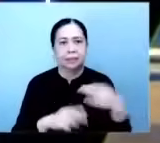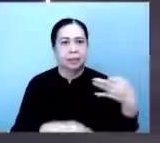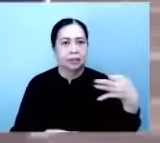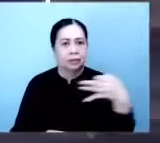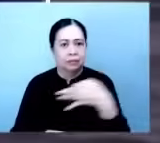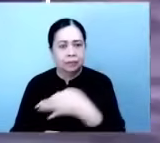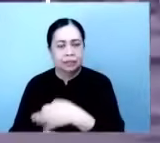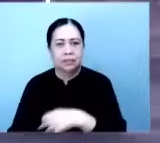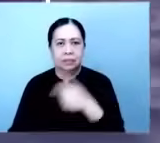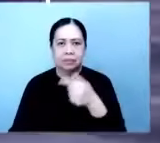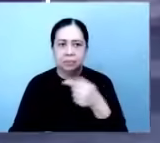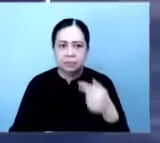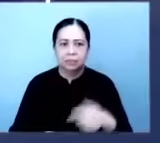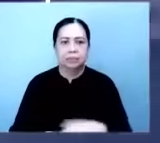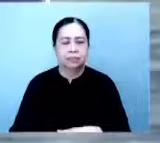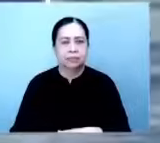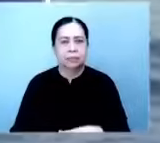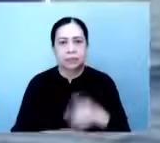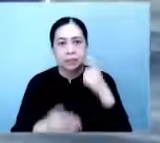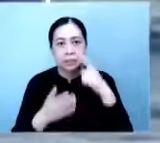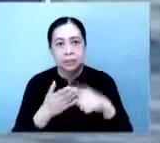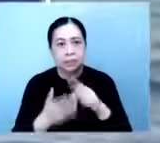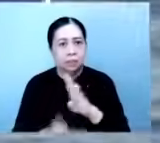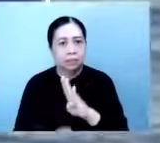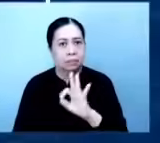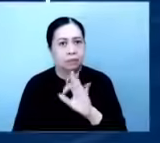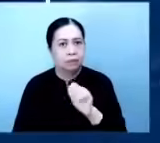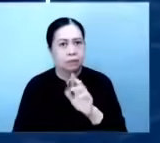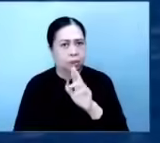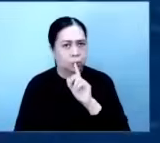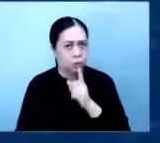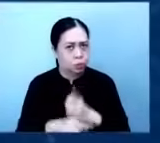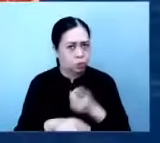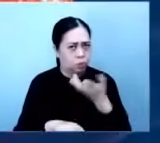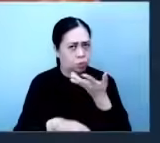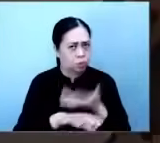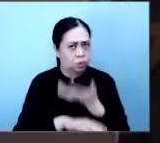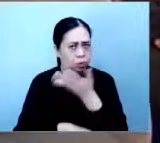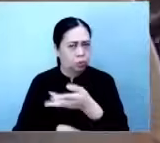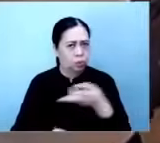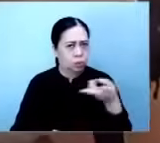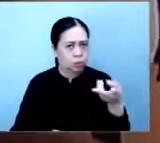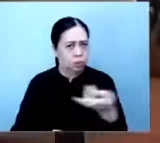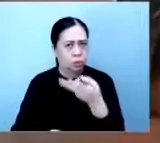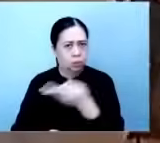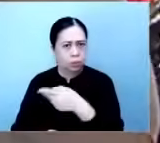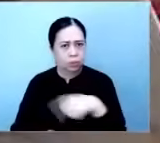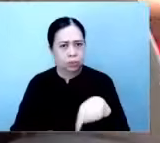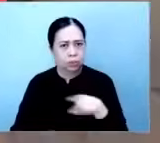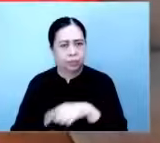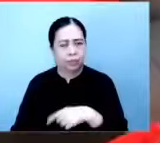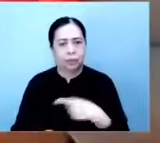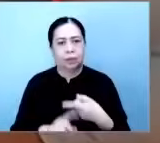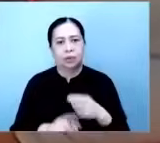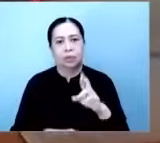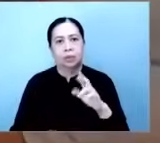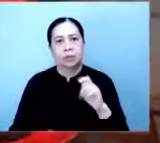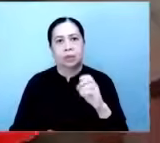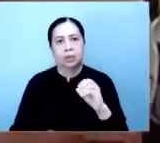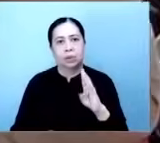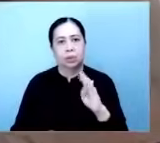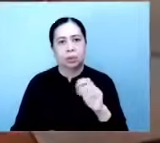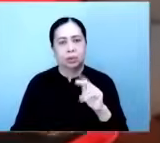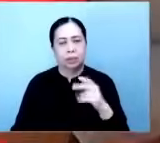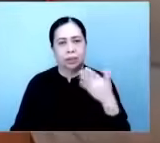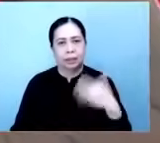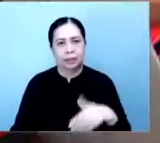galunggong. Inaalam pa ng BIFAR kung sadya nga bang pinutol ang mga payaw. Mula Recto Bank sa West Philippine Sea, nagbabalita